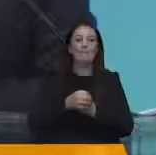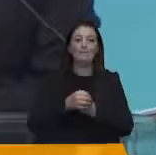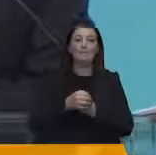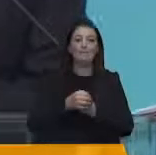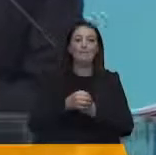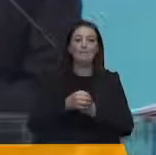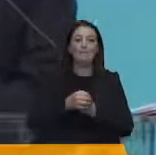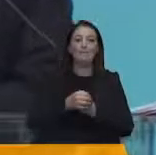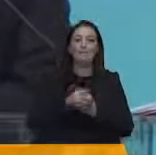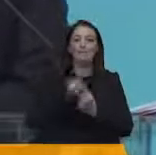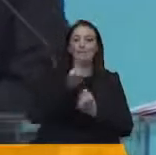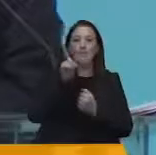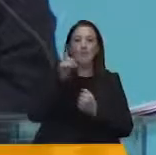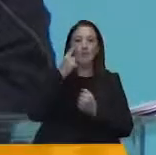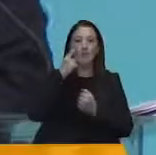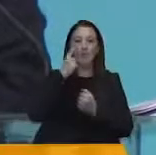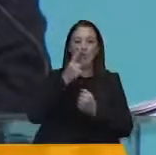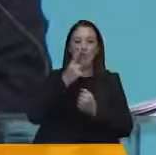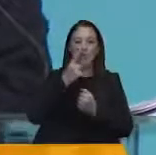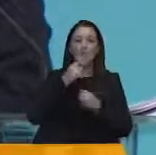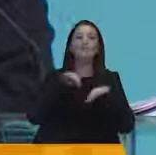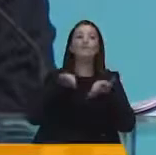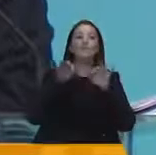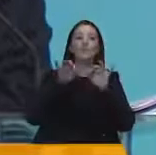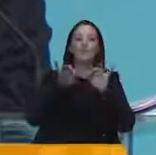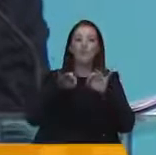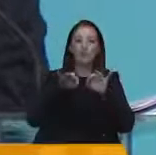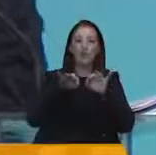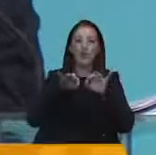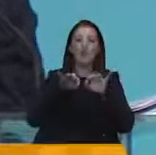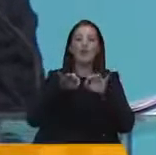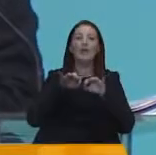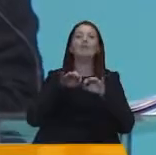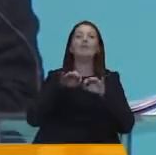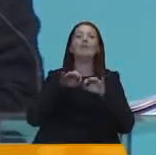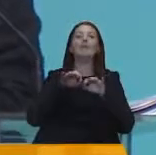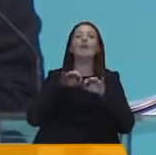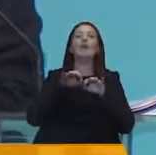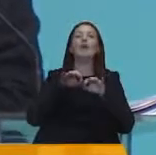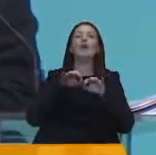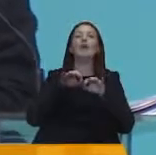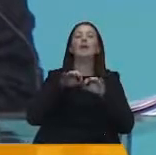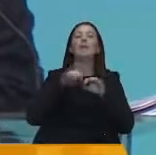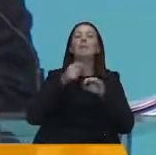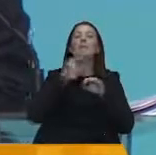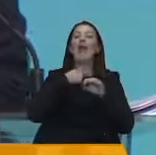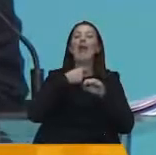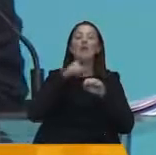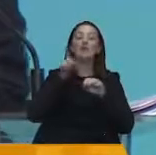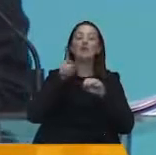Mevcut çayır şu an Beykoz Çayırı dediğimiz yer